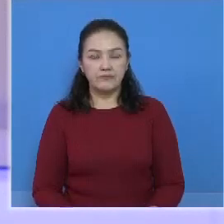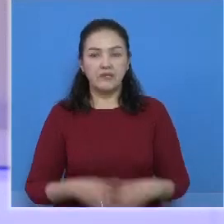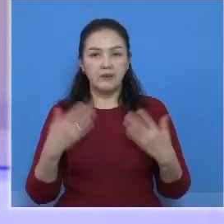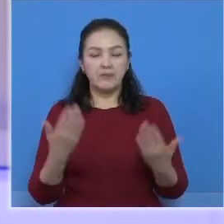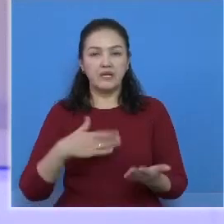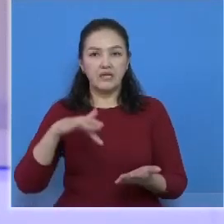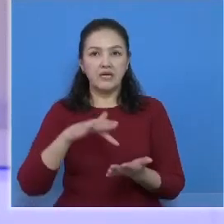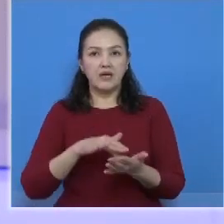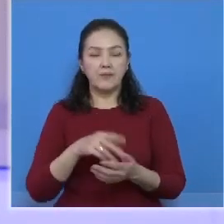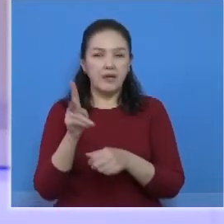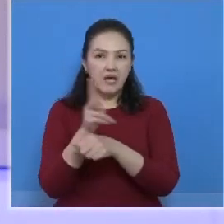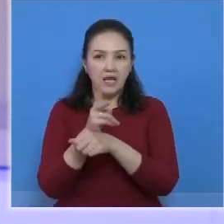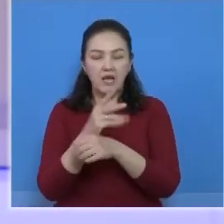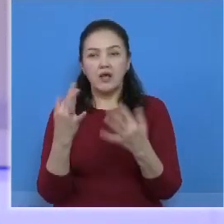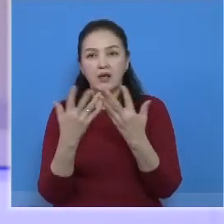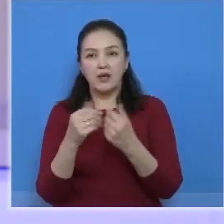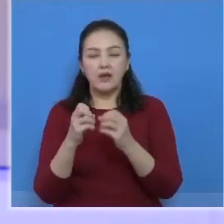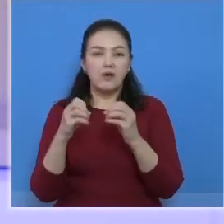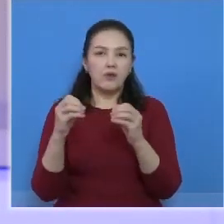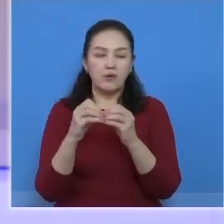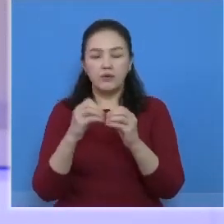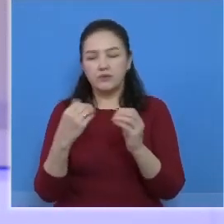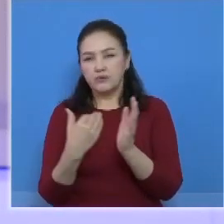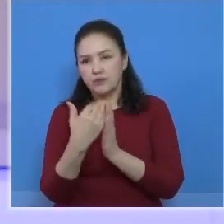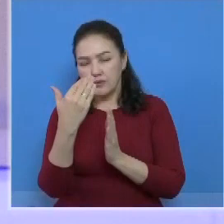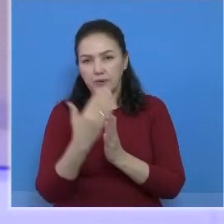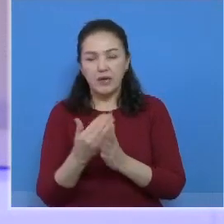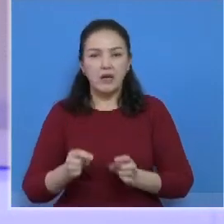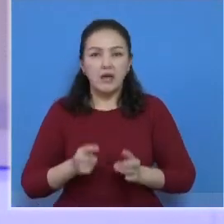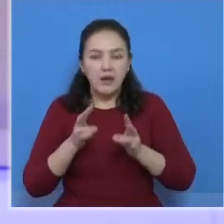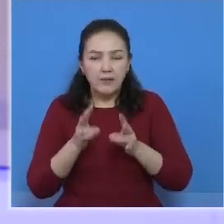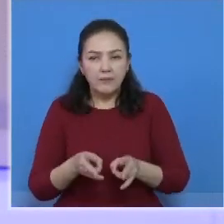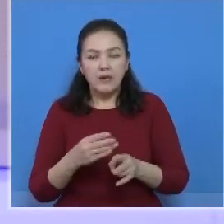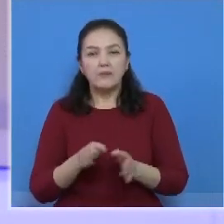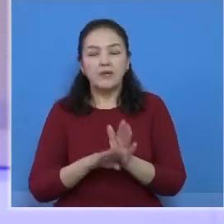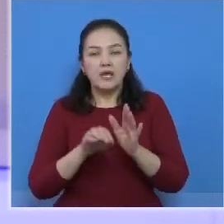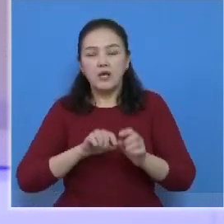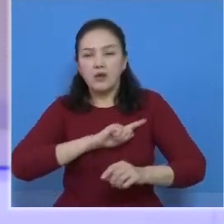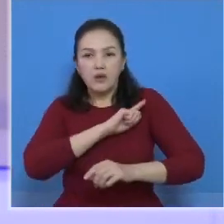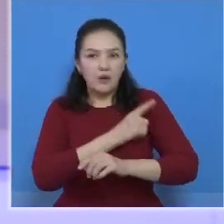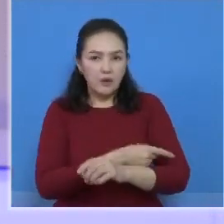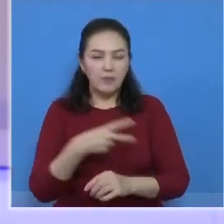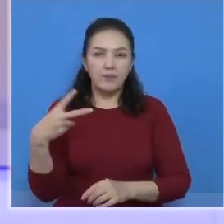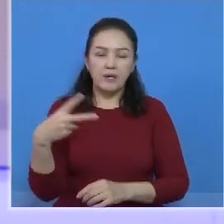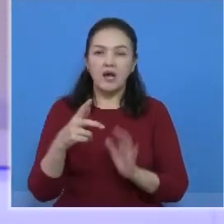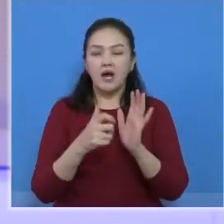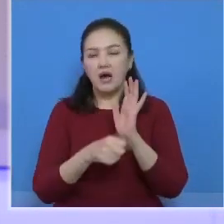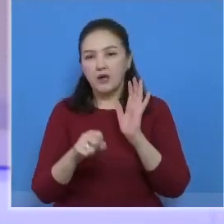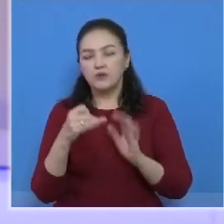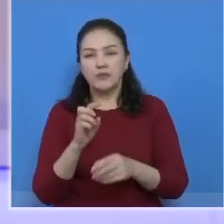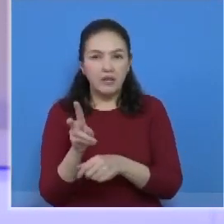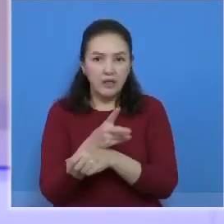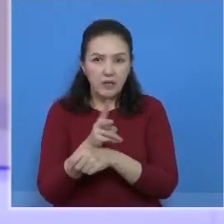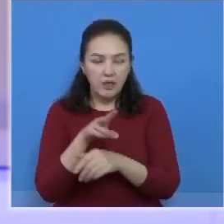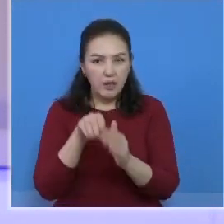Биыл қаладағы бейнекамералардың саны 10 есеге көбейеді. Қылмыстың алдын алып, қауіпсіздікті күшейту үшін 2600 заманауи